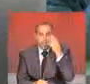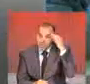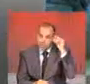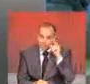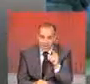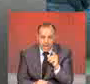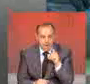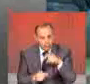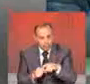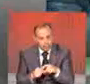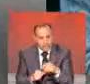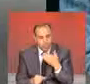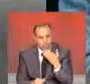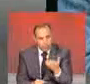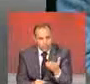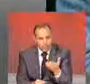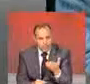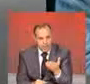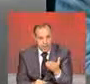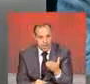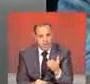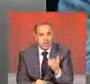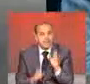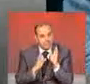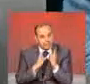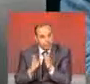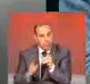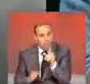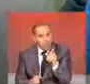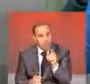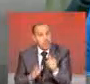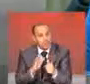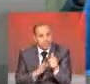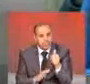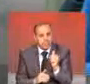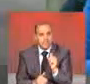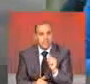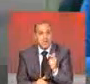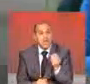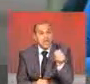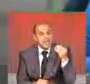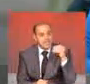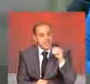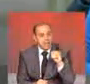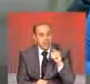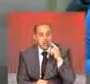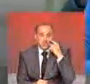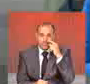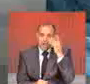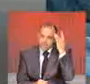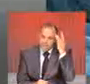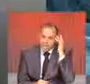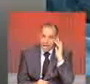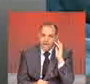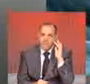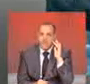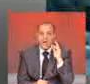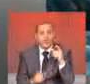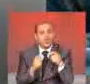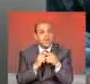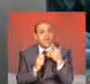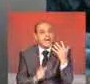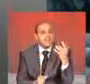المختصين المشاركين فيها وفيا لتخصصه ومميزا لإضافته للمشهد الثقافي